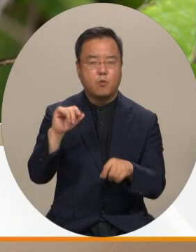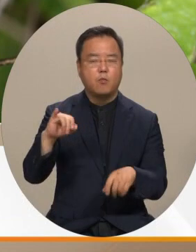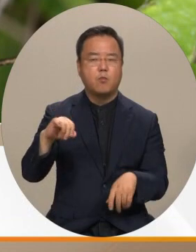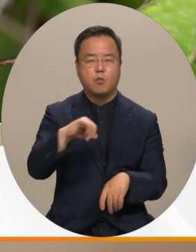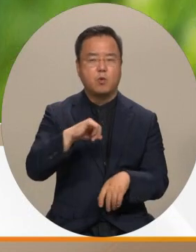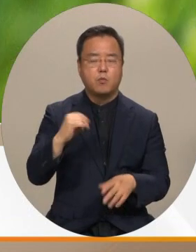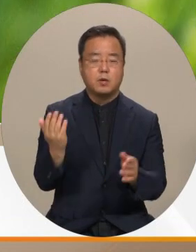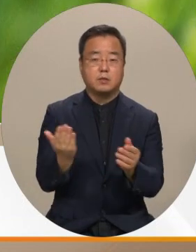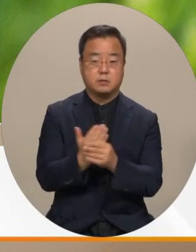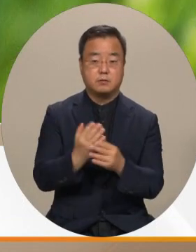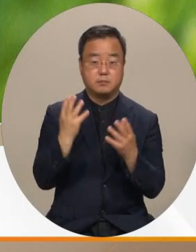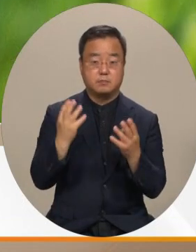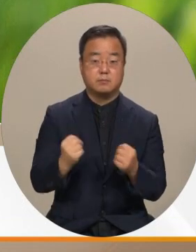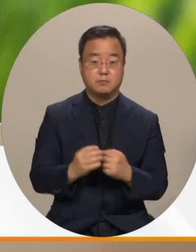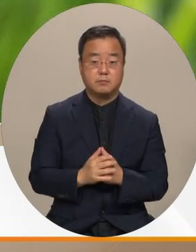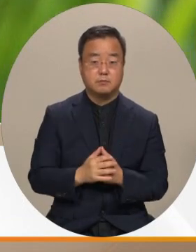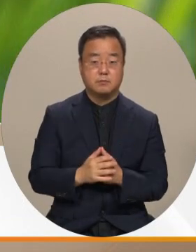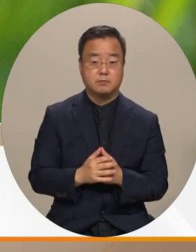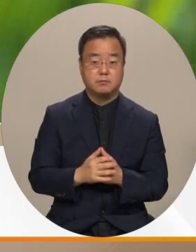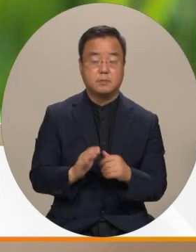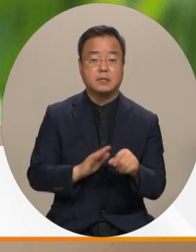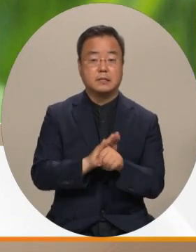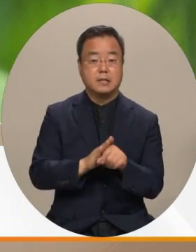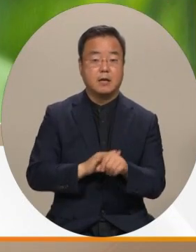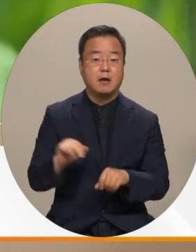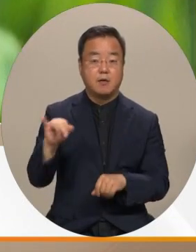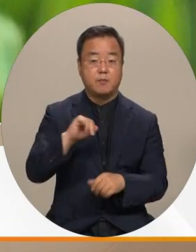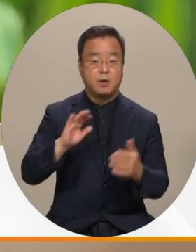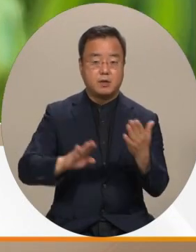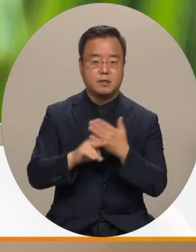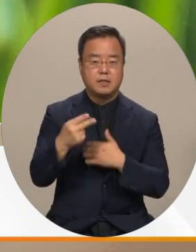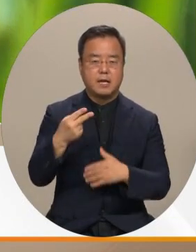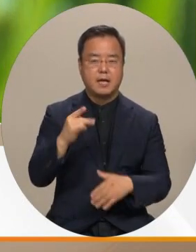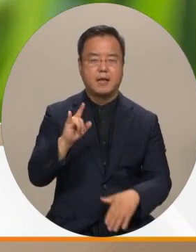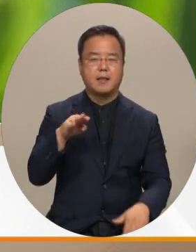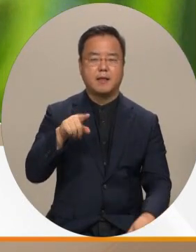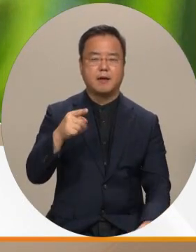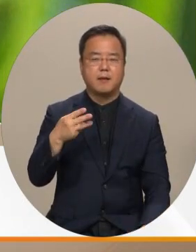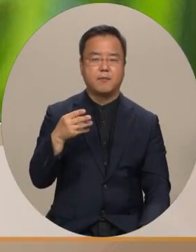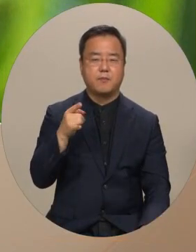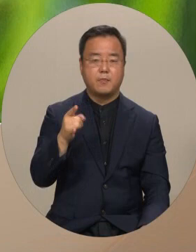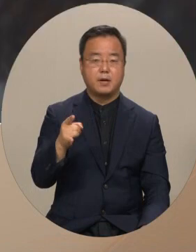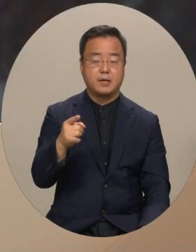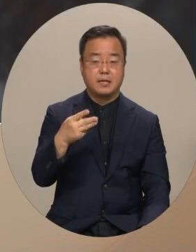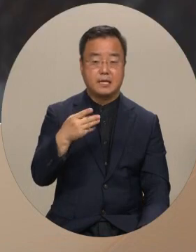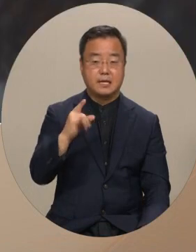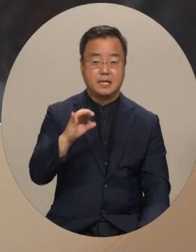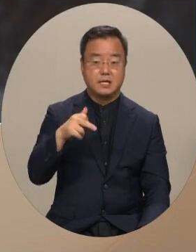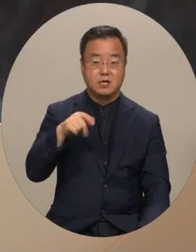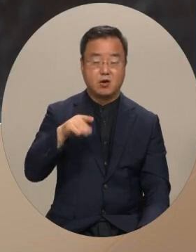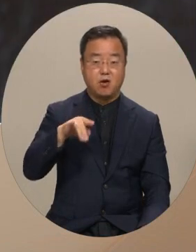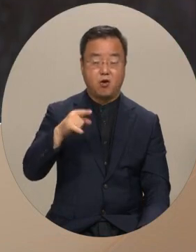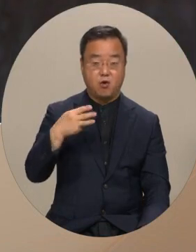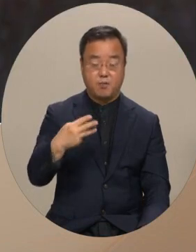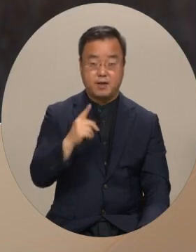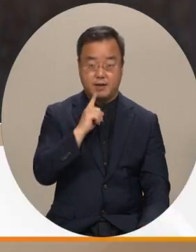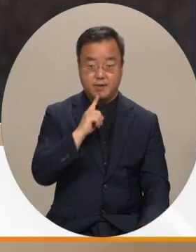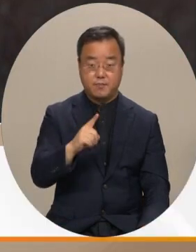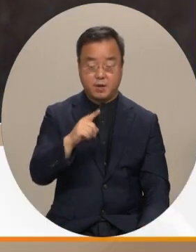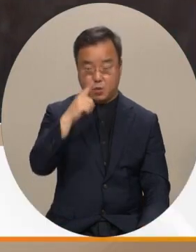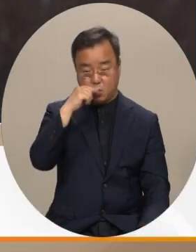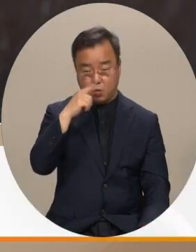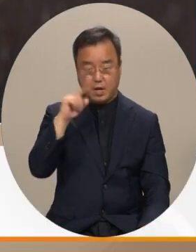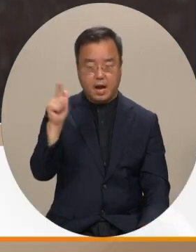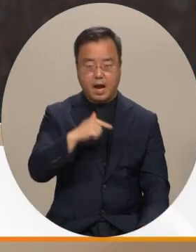발생하고 있는 추세인데요 러브버그 외에도 이제 대벌레 든가 아니면 팅커벨로 알려져 있는 동양 하루사리 그리고